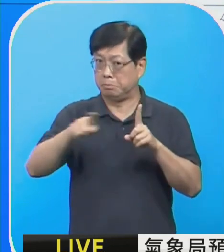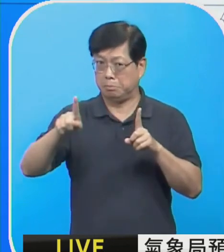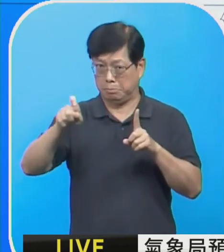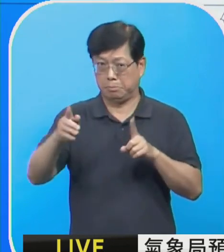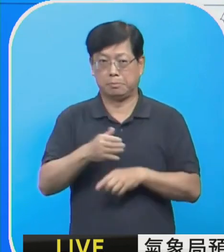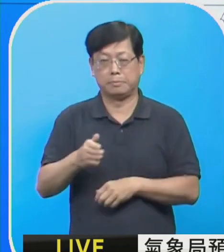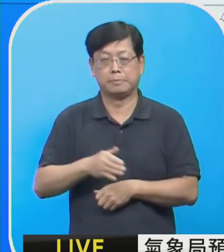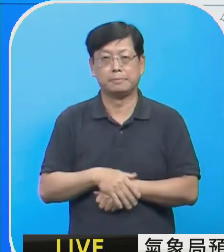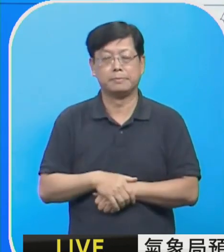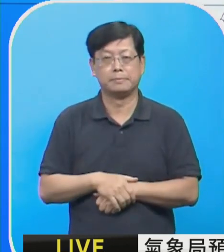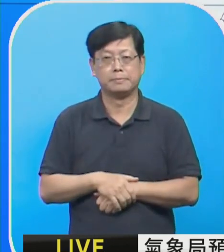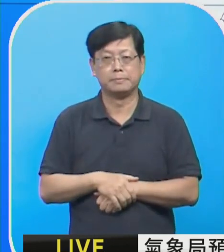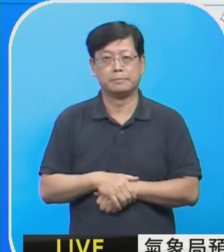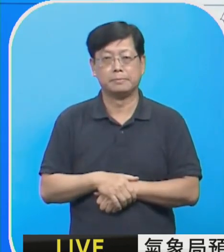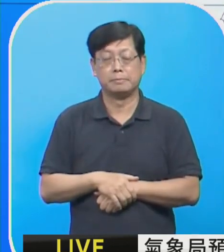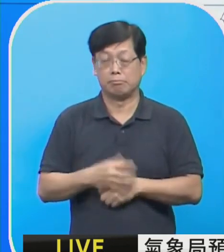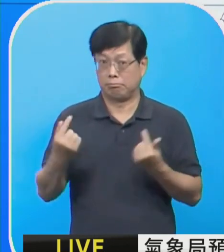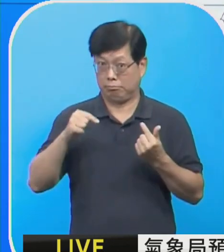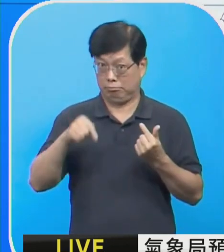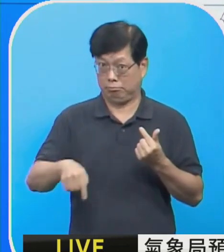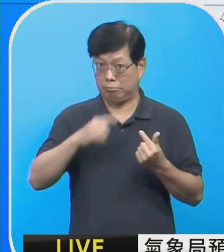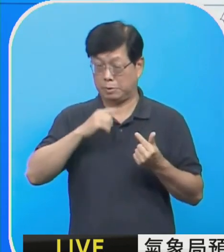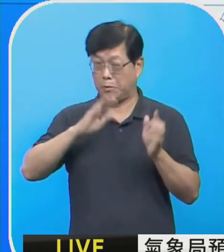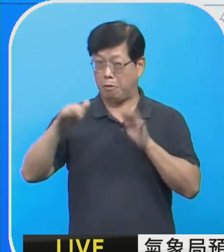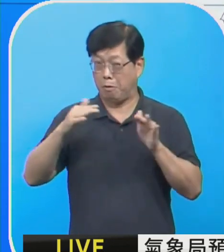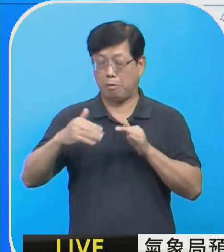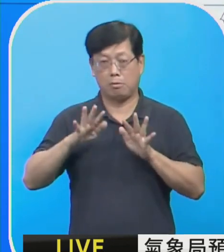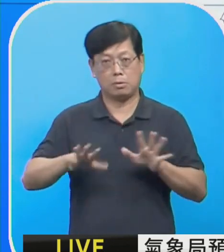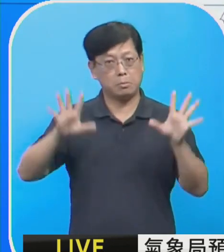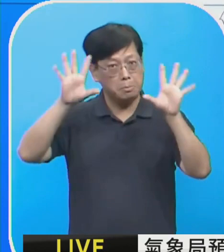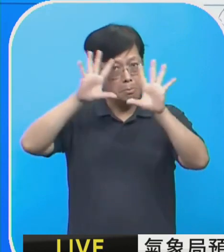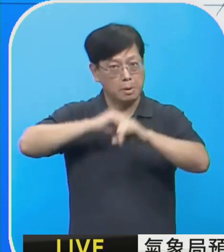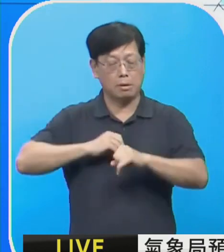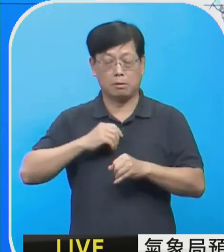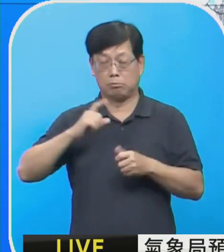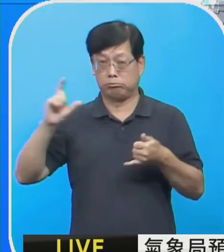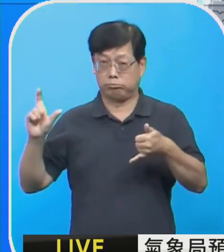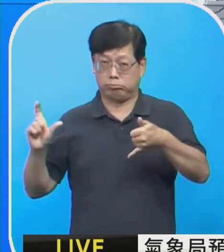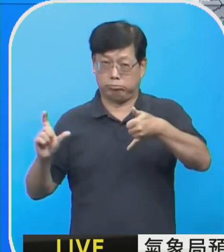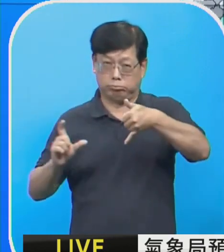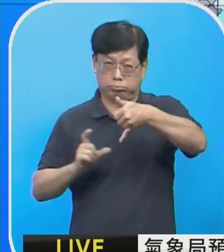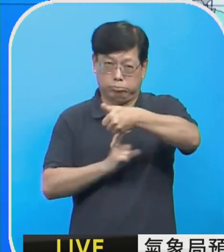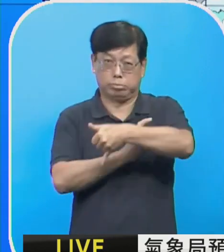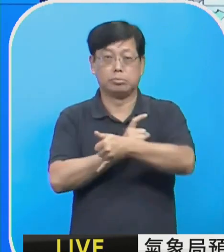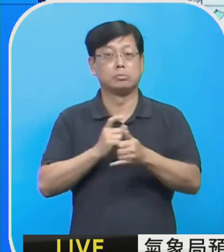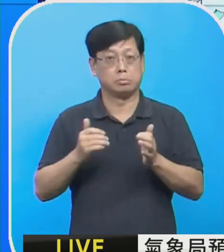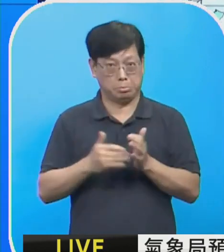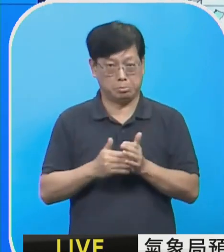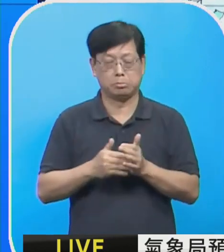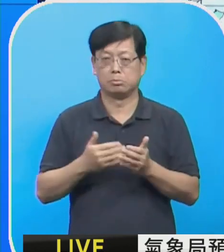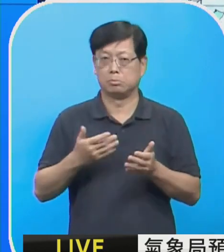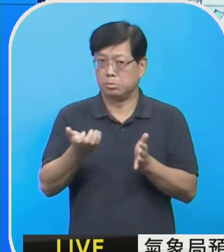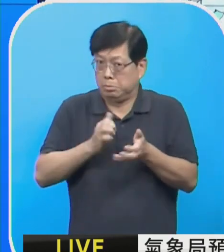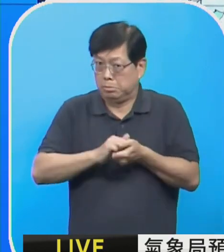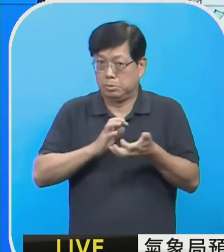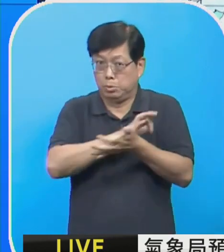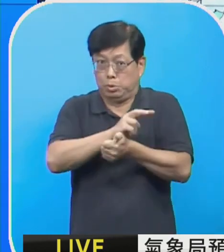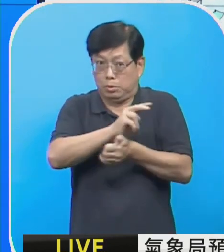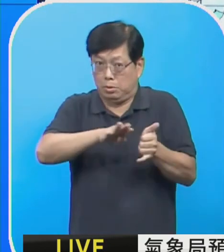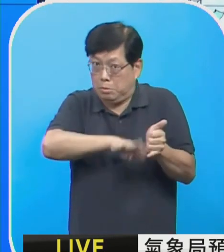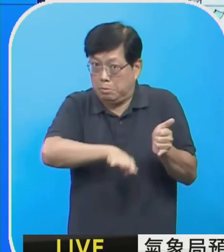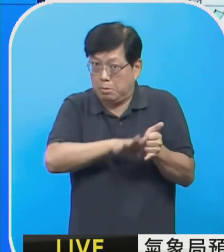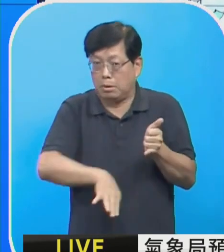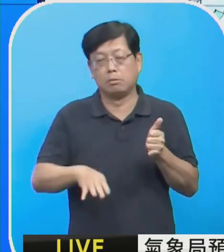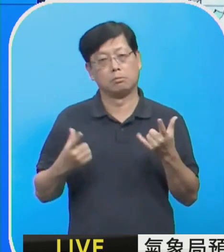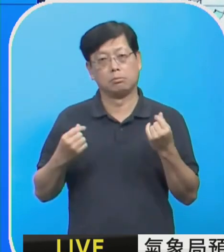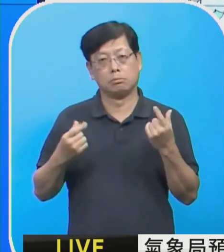11级的阵风出现。而这样子的状况一直到今天晚上台风进入西南部之后，我们预计云林以南在今